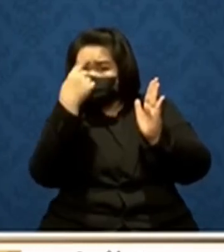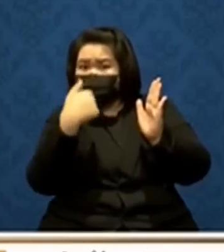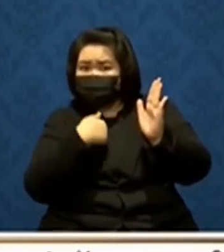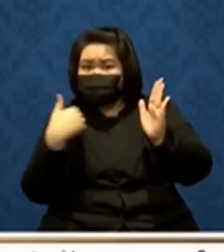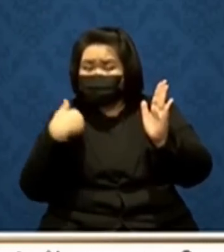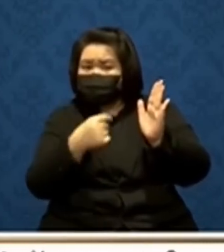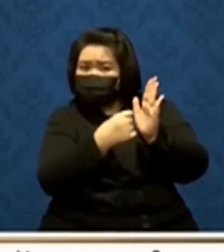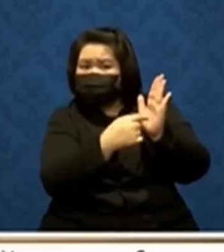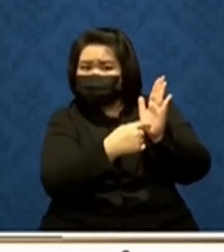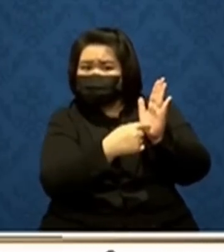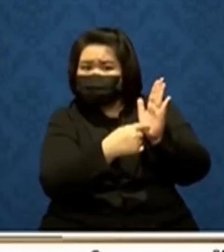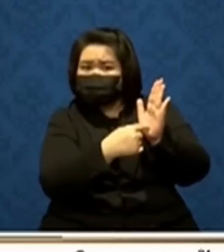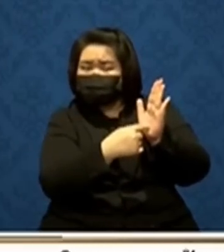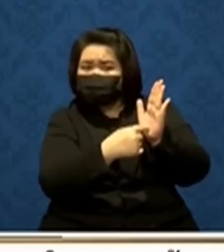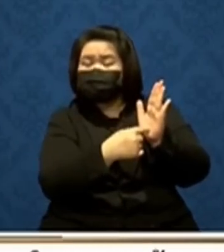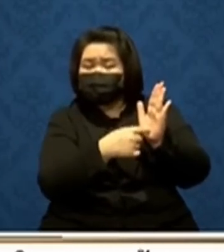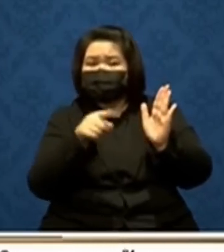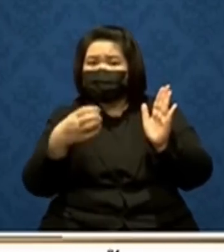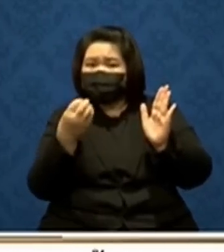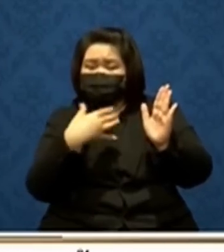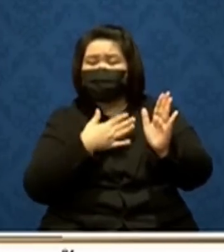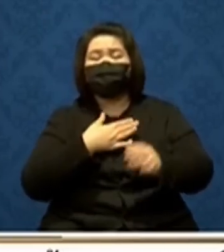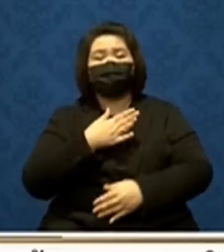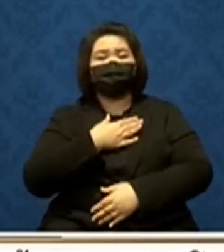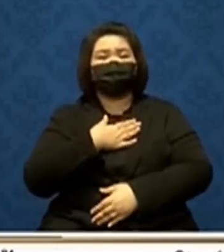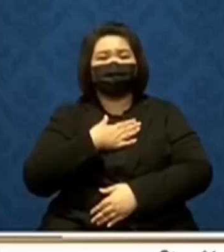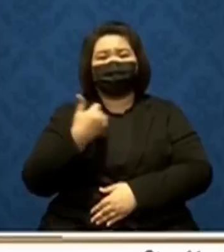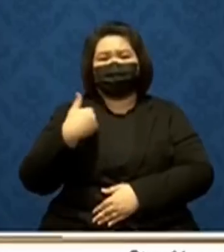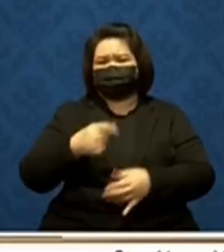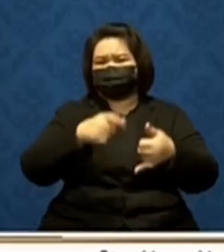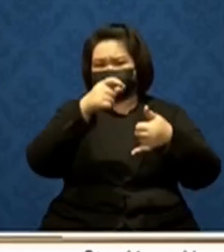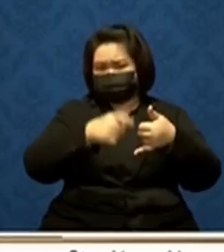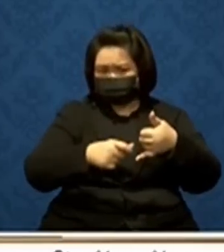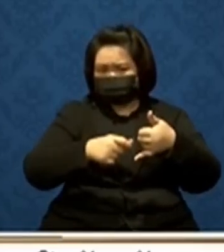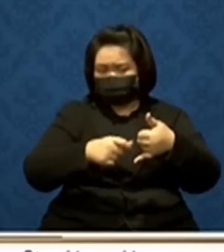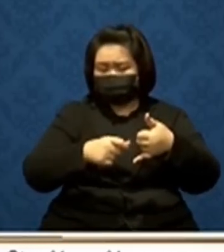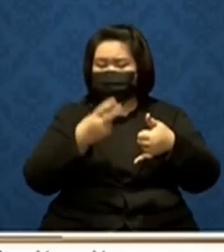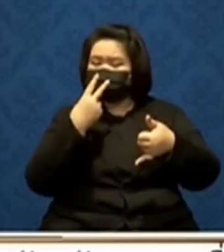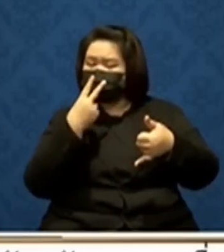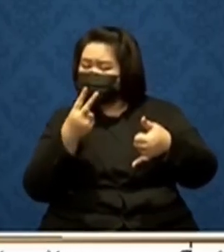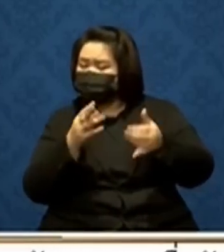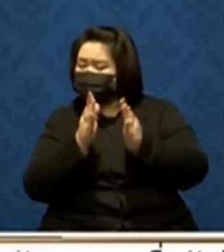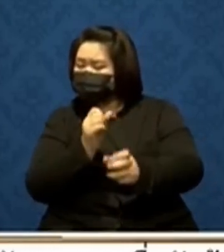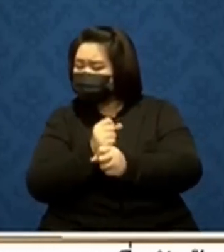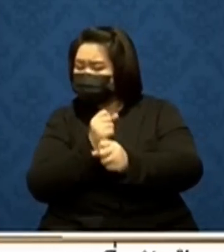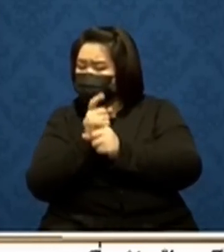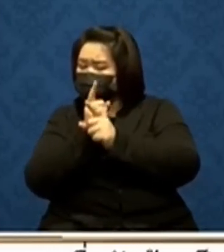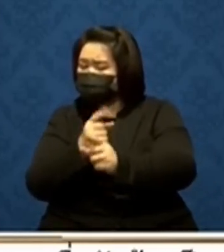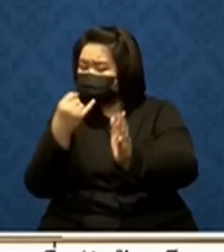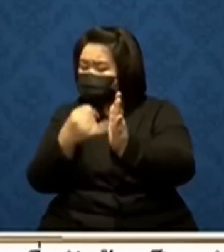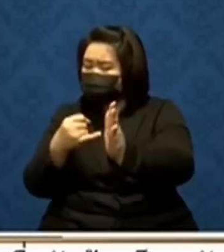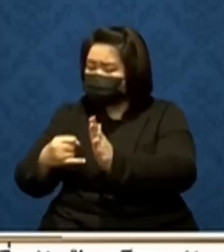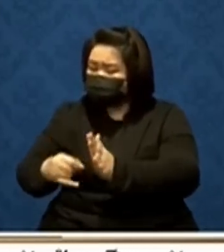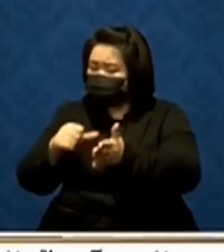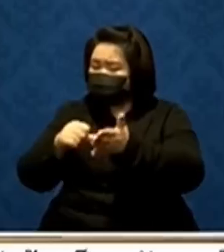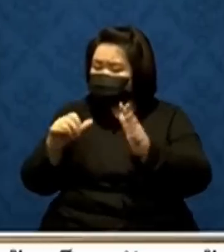มายังไงท่านบอกว่านายจุรินทร์ลักษณะวิศิษฏ์มีพฤติกรรมปล่อยปะละเลยไม่ติดตามแก้ไขปัญหา